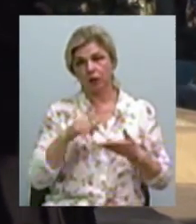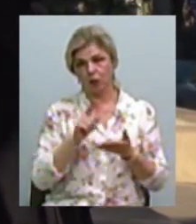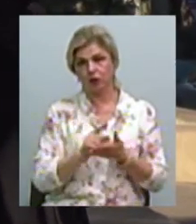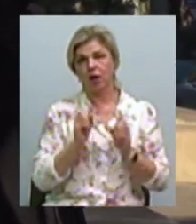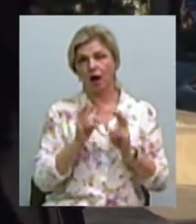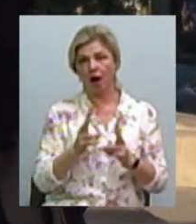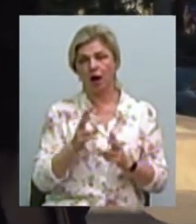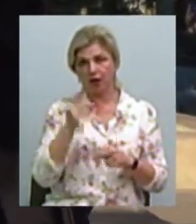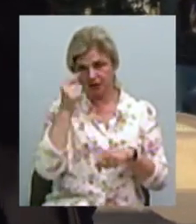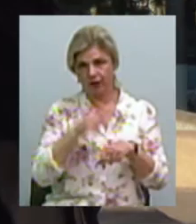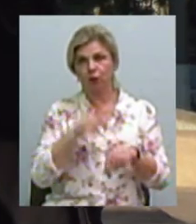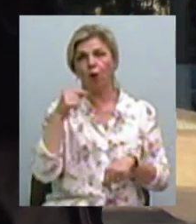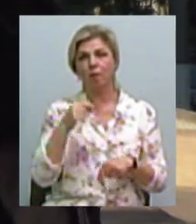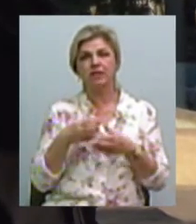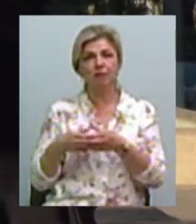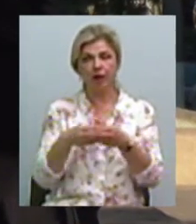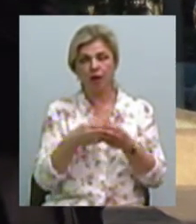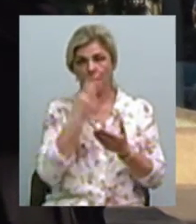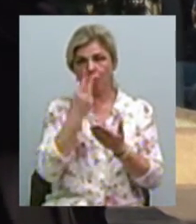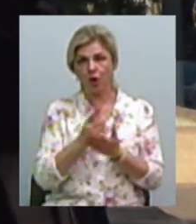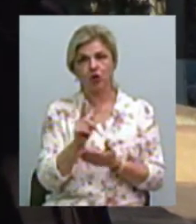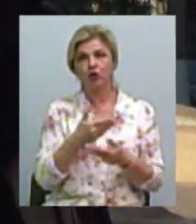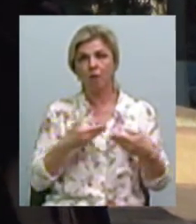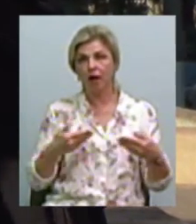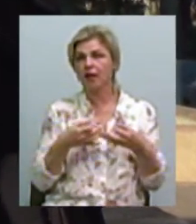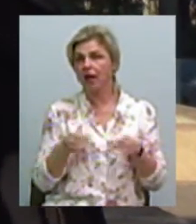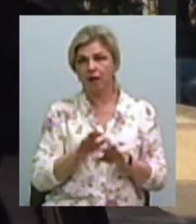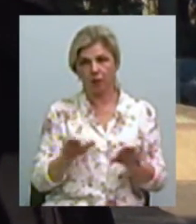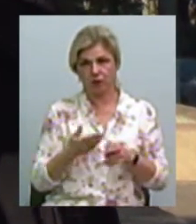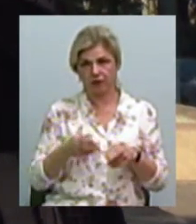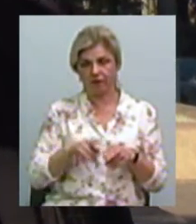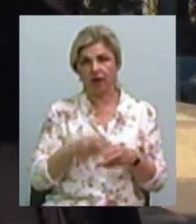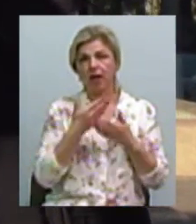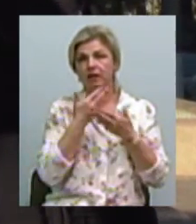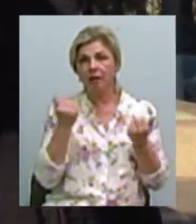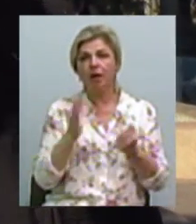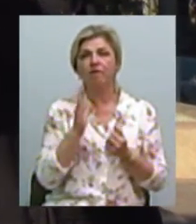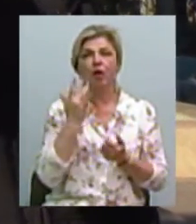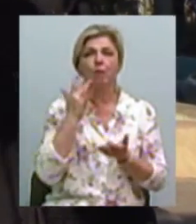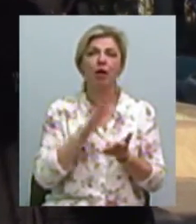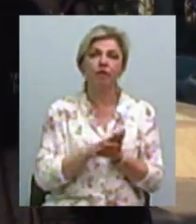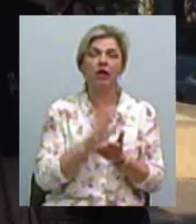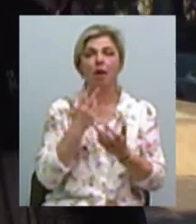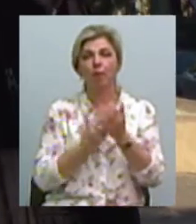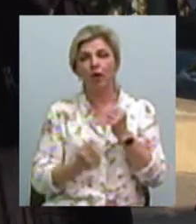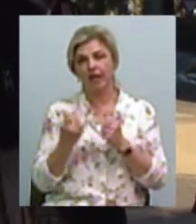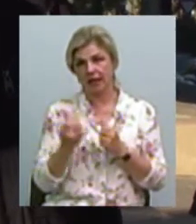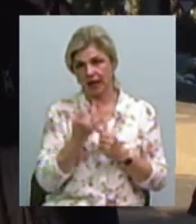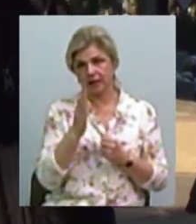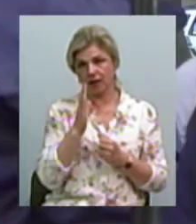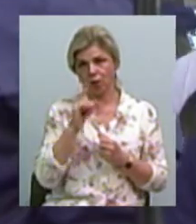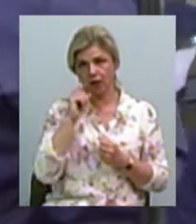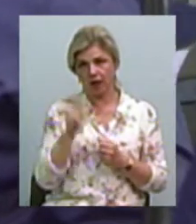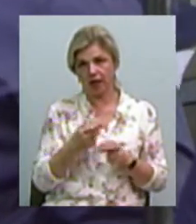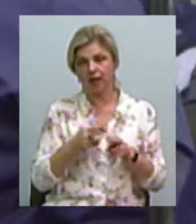спільнота, показати, що ми не допустимо цього, що немає в поразці чи ганьбі інтересів України. Це